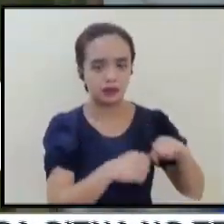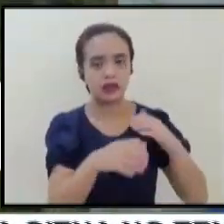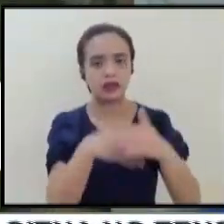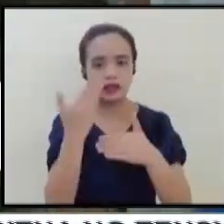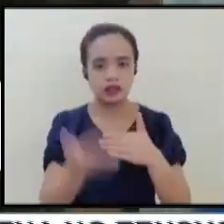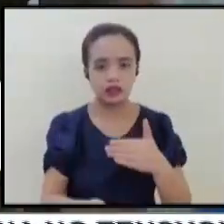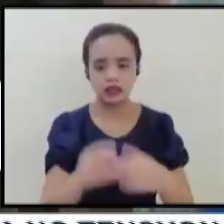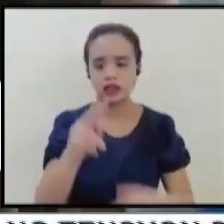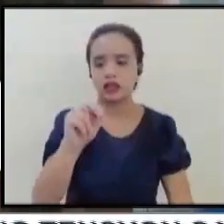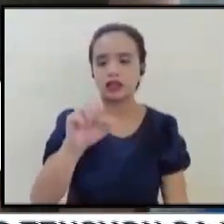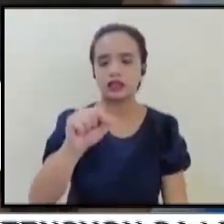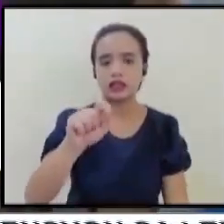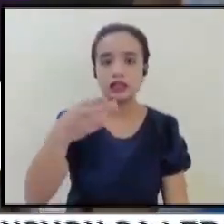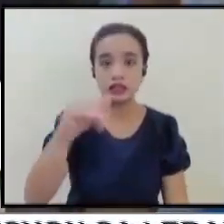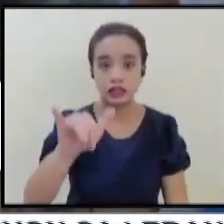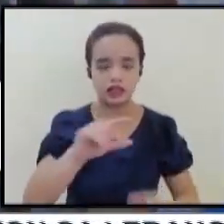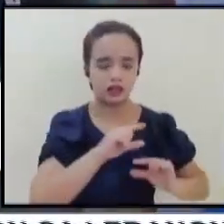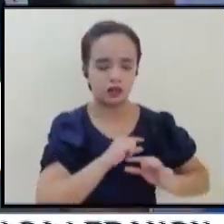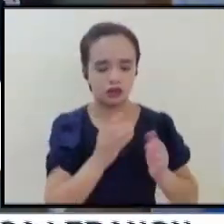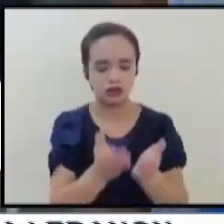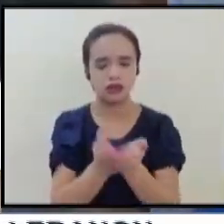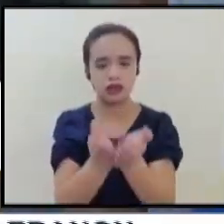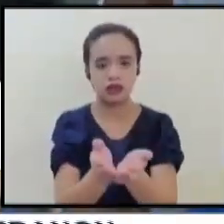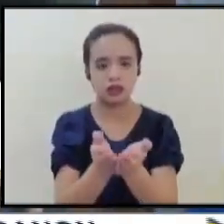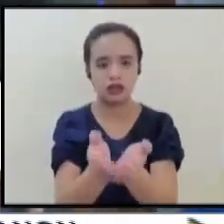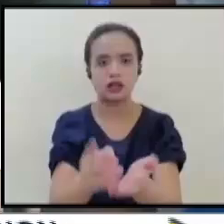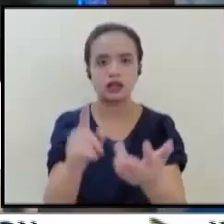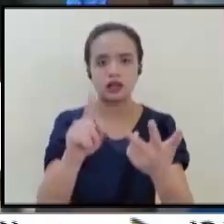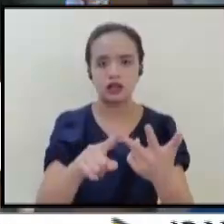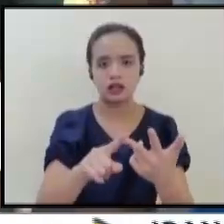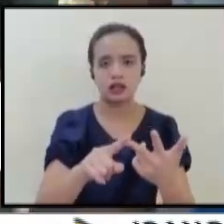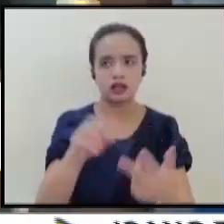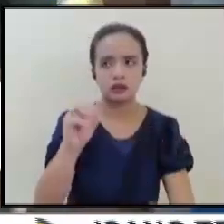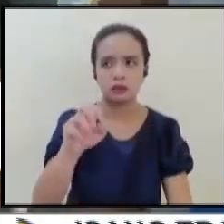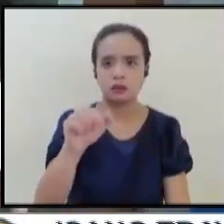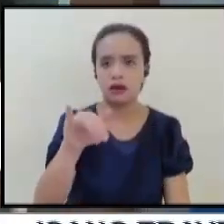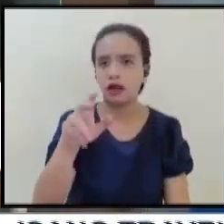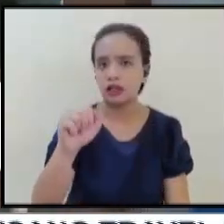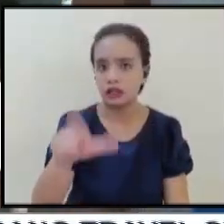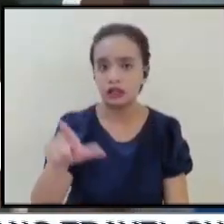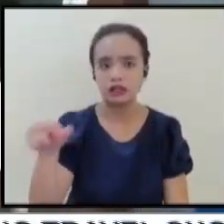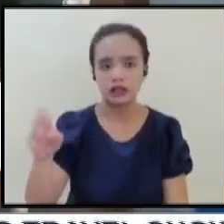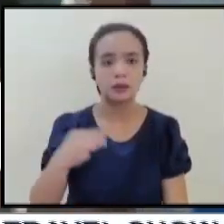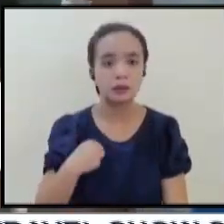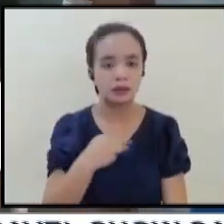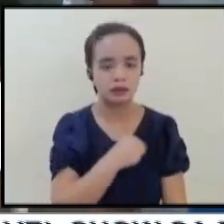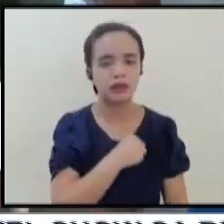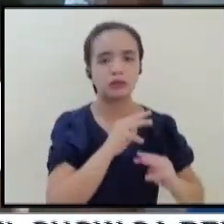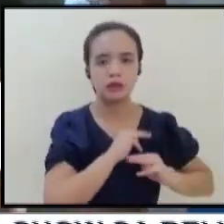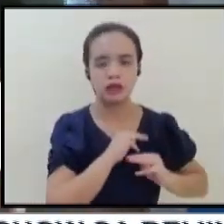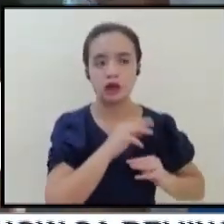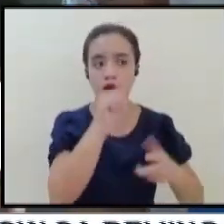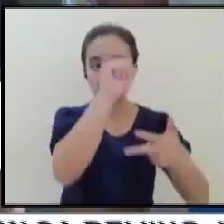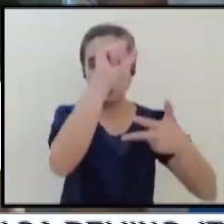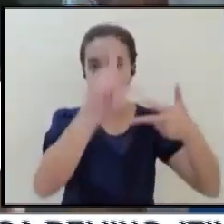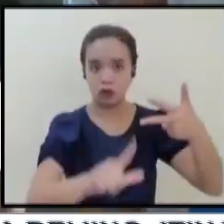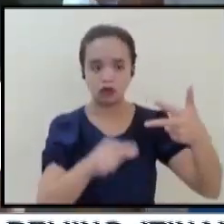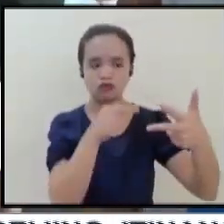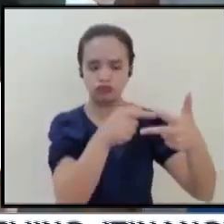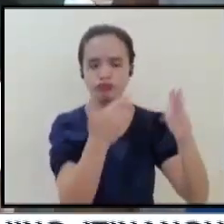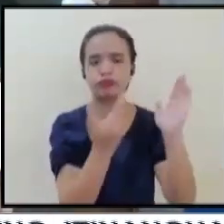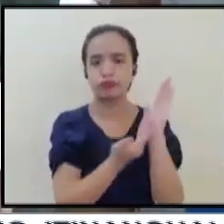Coast Guard, si Yumer Marcial, miyembro din ng militar. So lahat po yan nagpapatunay yung ginagawa natin